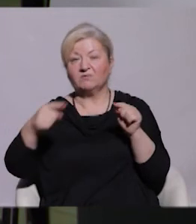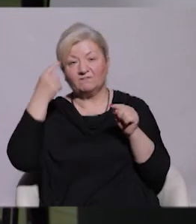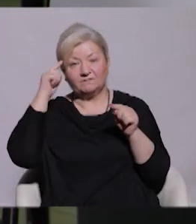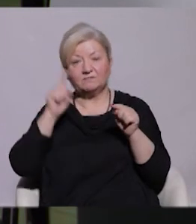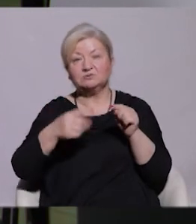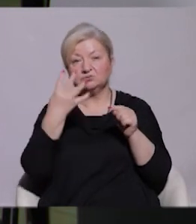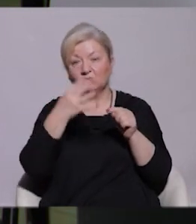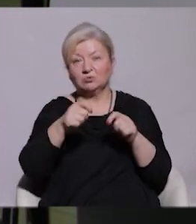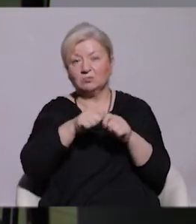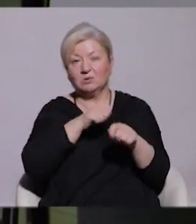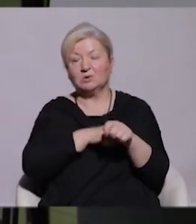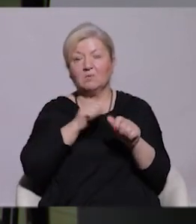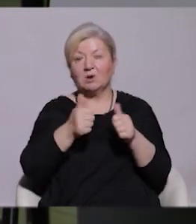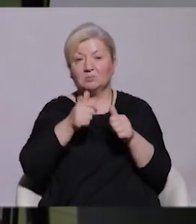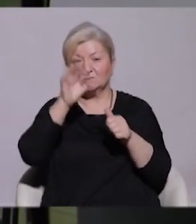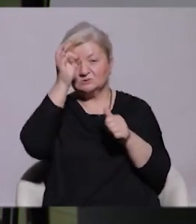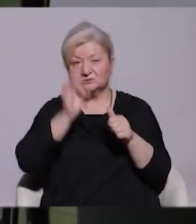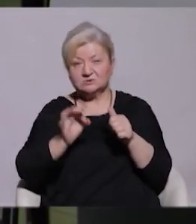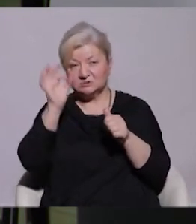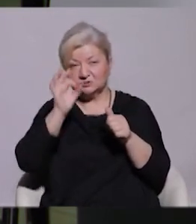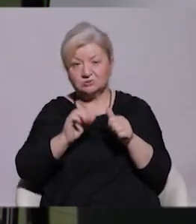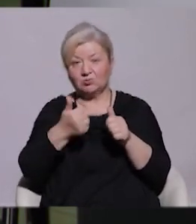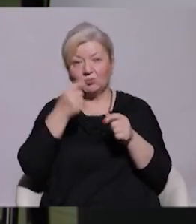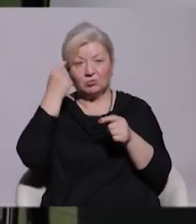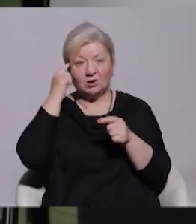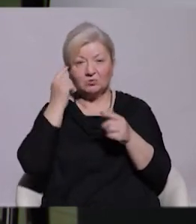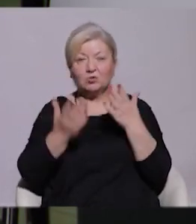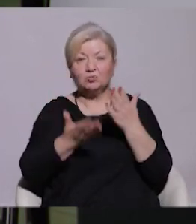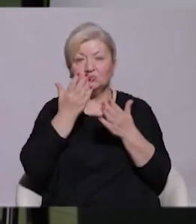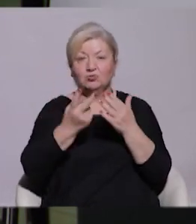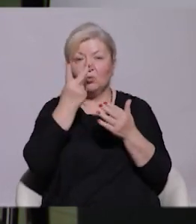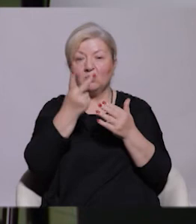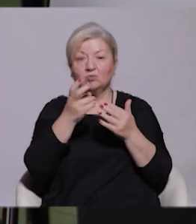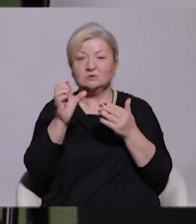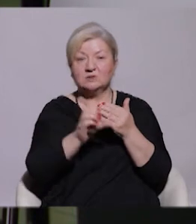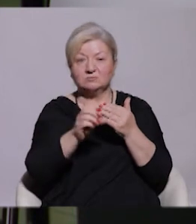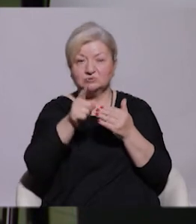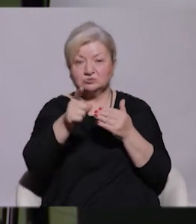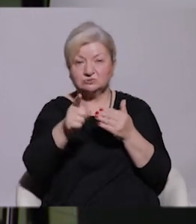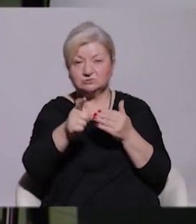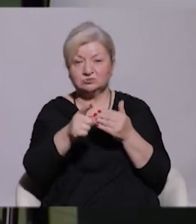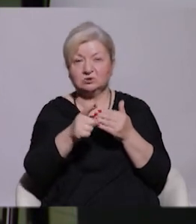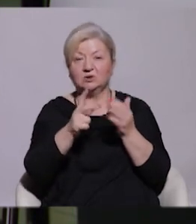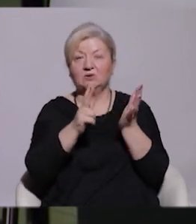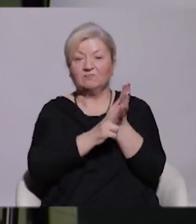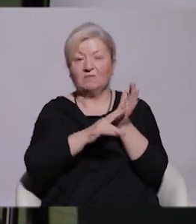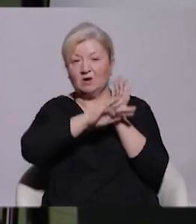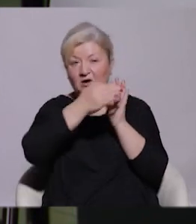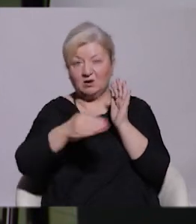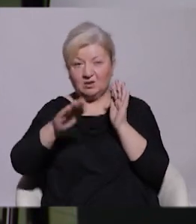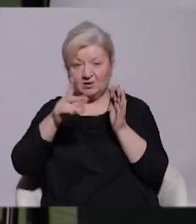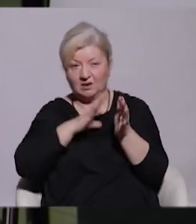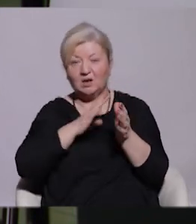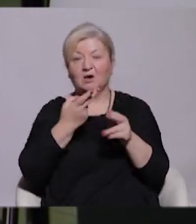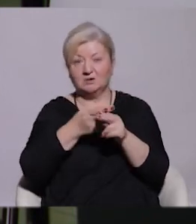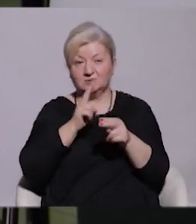4 მეტრია, მაგრამ სიხშირე როგორ გავიგოთ? თუ ორ წამში 8 ტალღა იყო, მაშინ ერთ წამში იქნებოდა